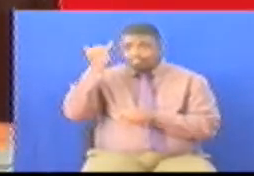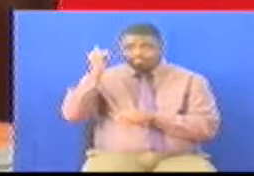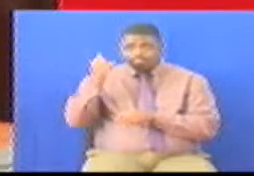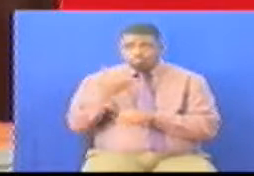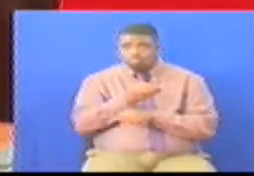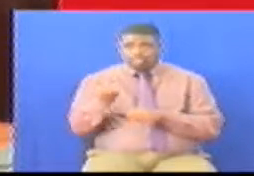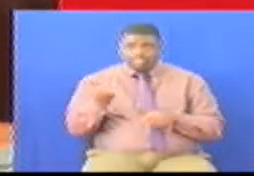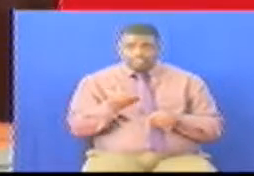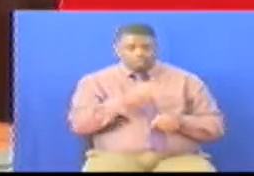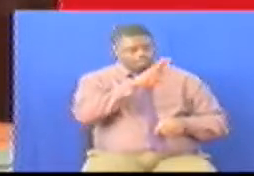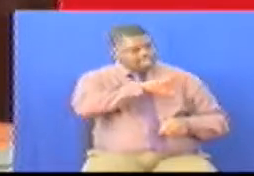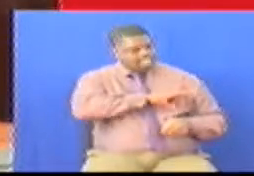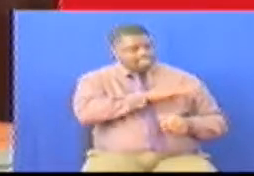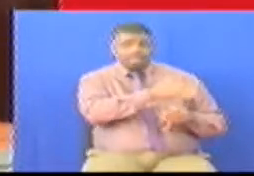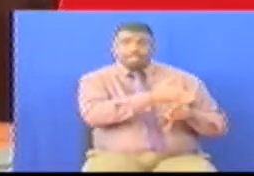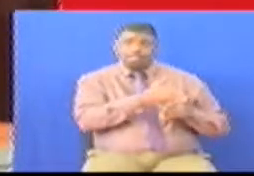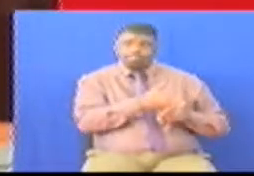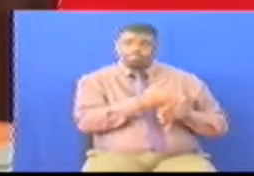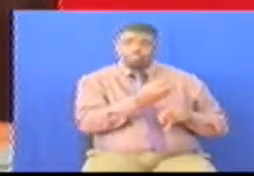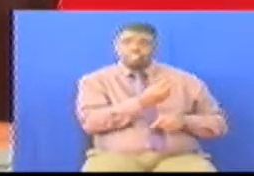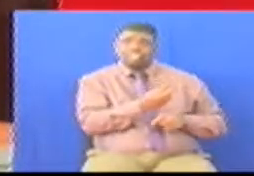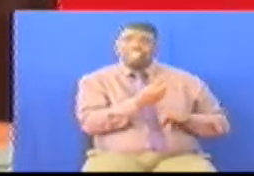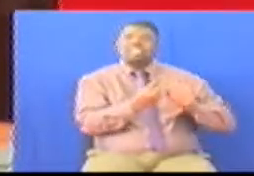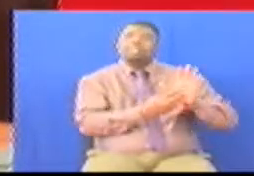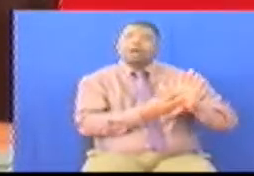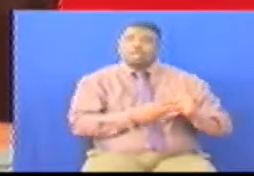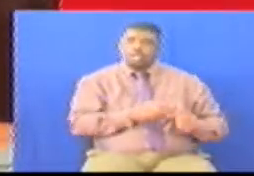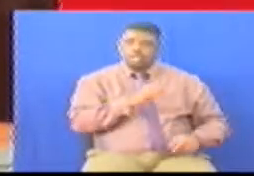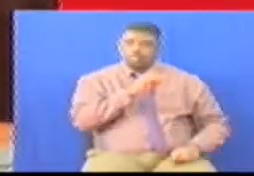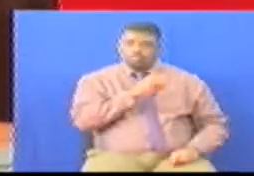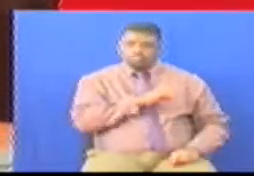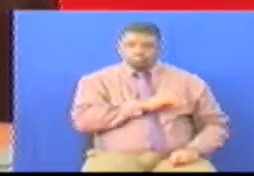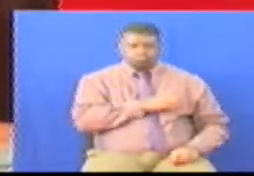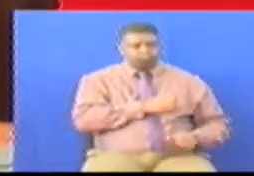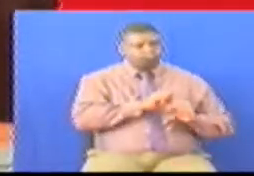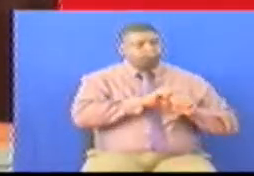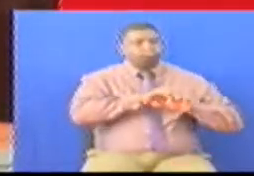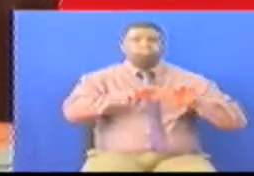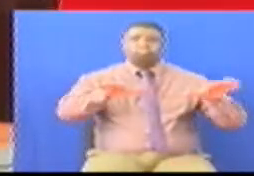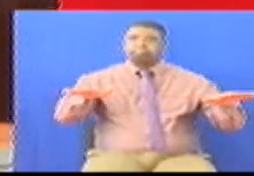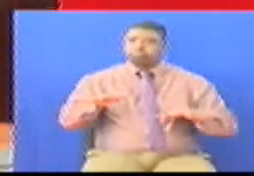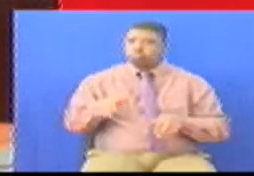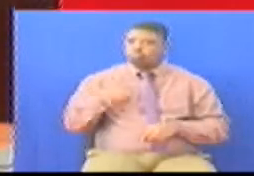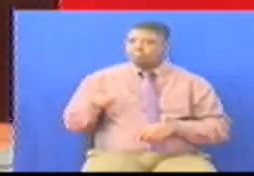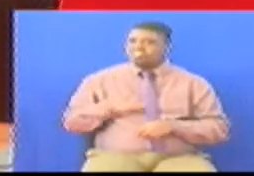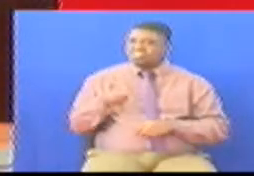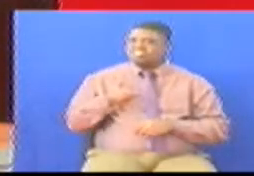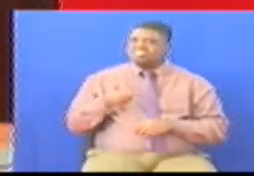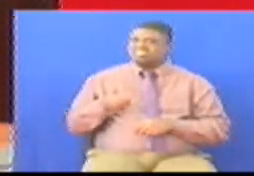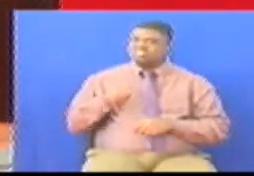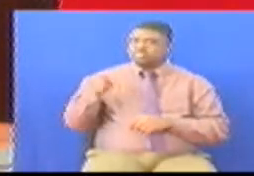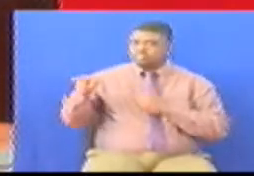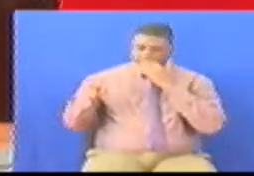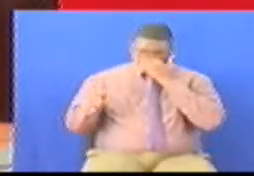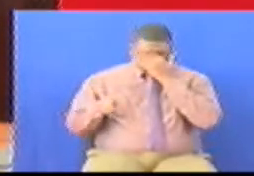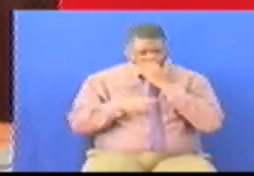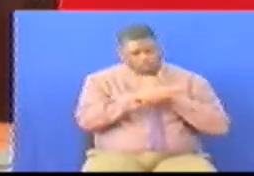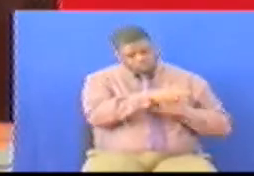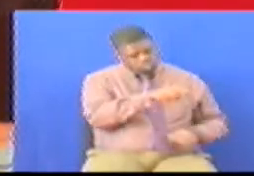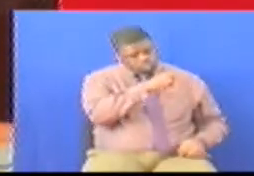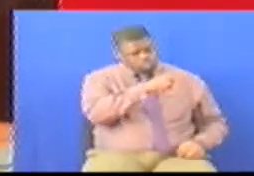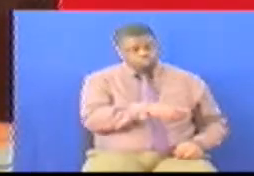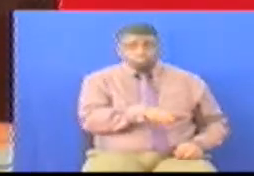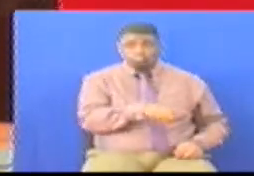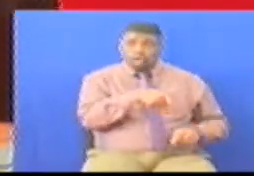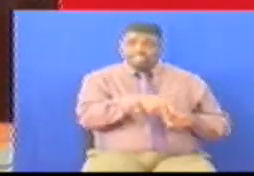makampuni 27 kwa ajili ya kusambaza umeme vijijini. Sasa huyu muhandisi mshauri alilipwa hizo fedha